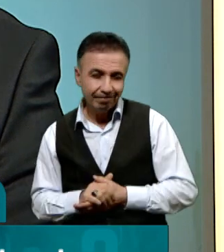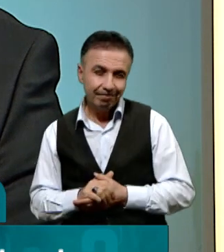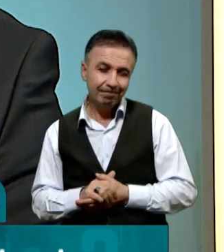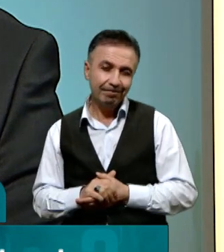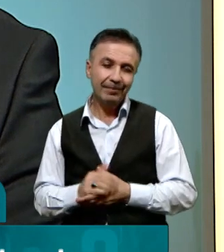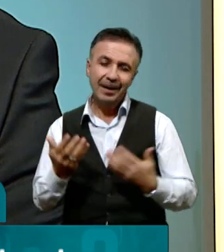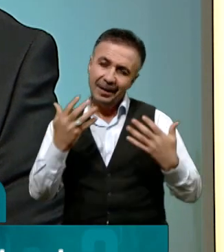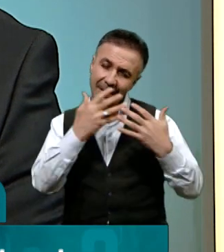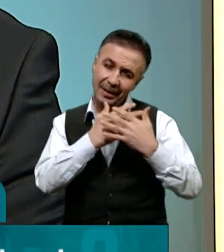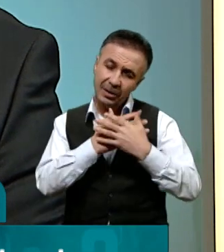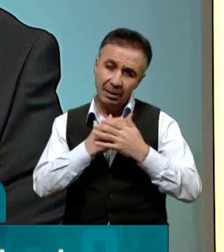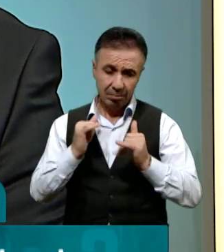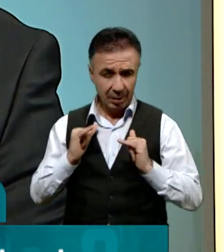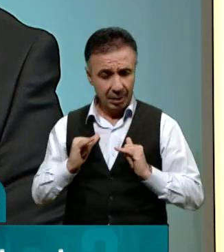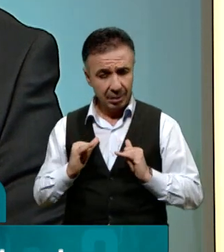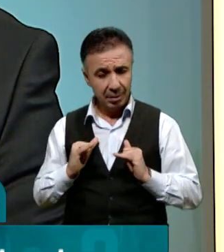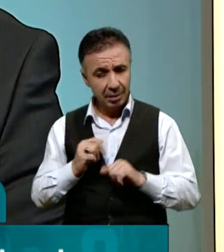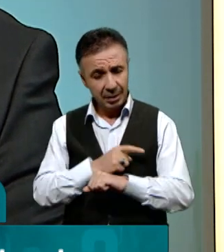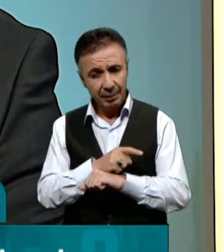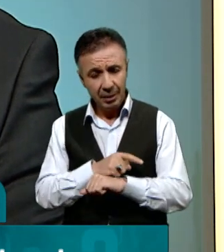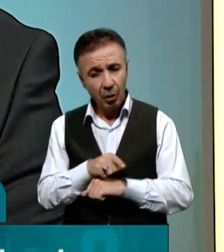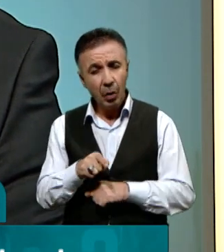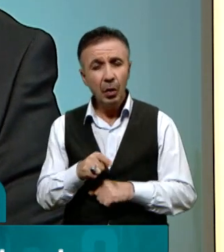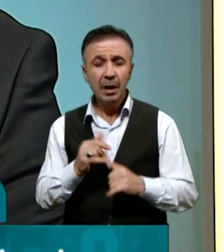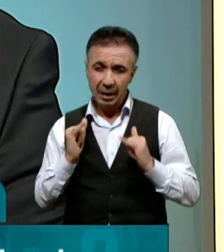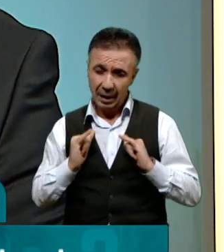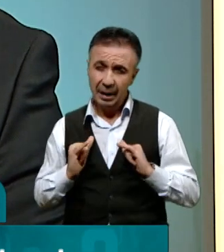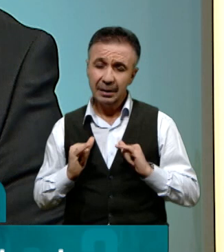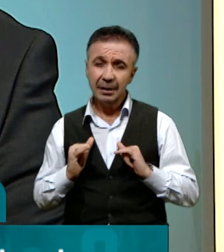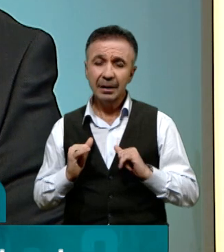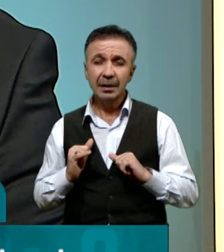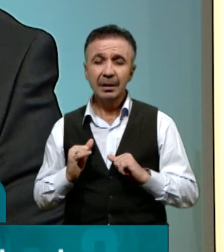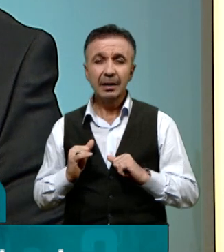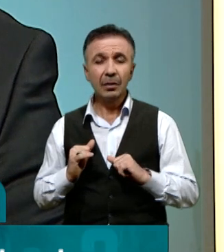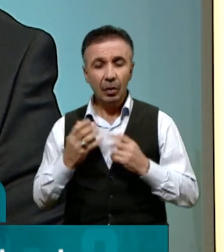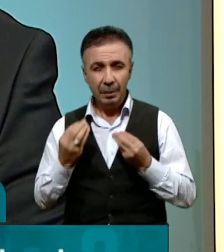gece istirahat saatidir. Eğer o istirahat edilmesi gereken şeyde insanın